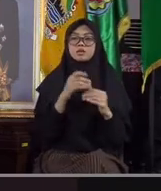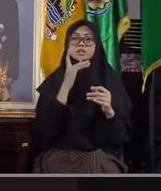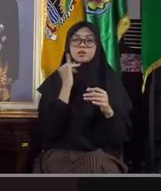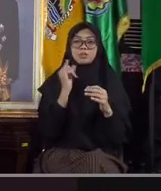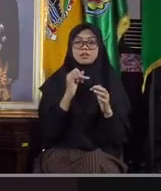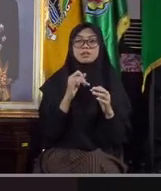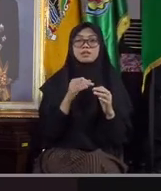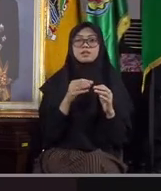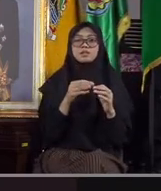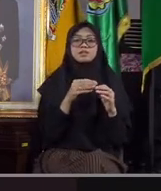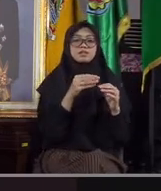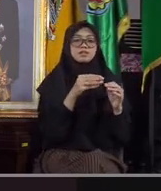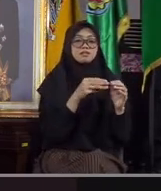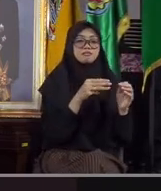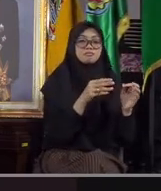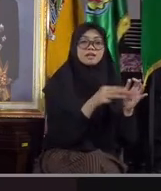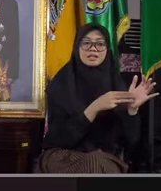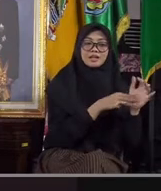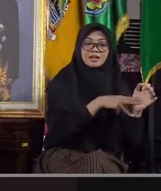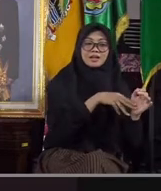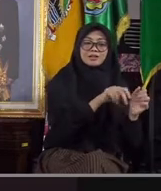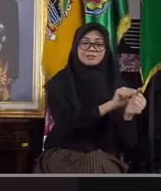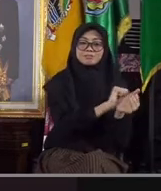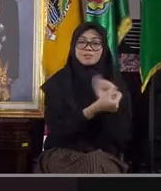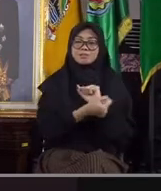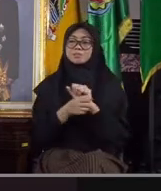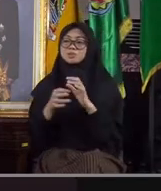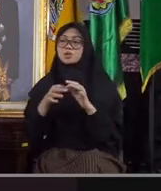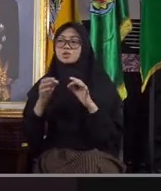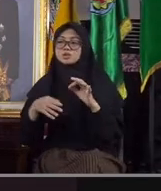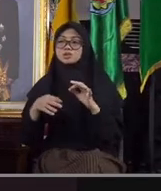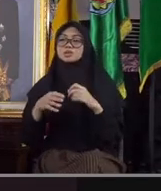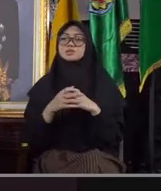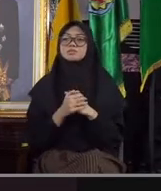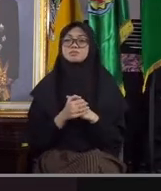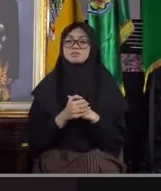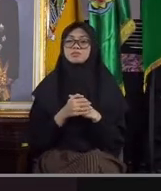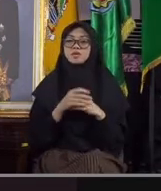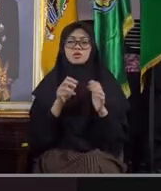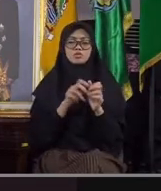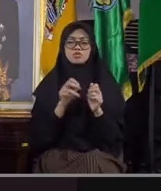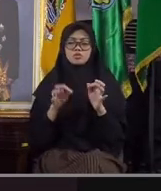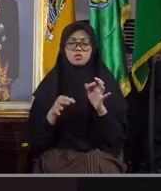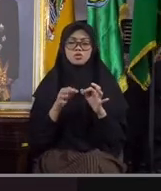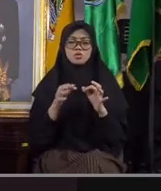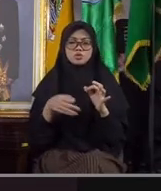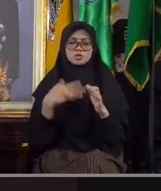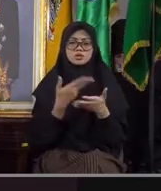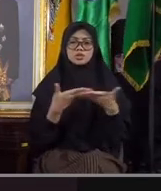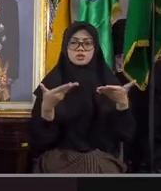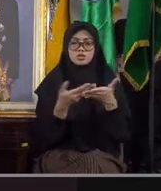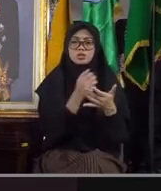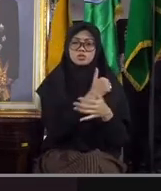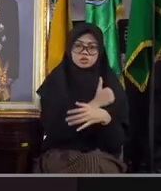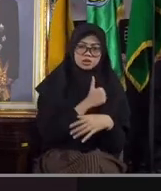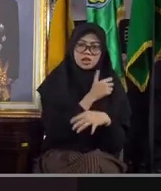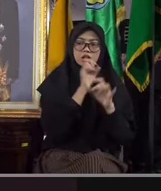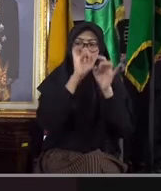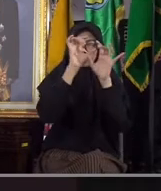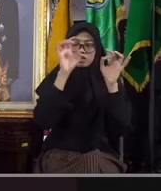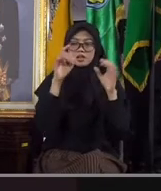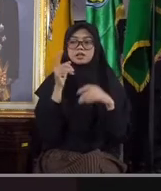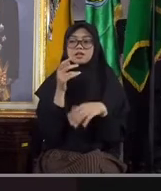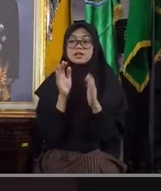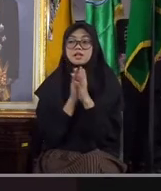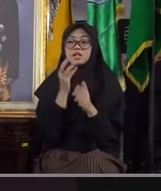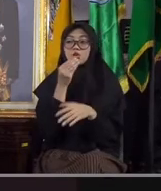masalah terhadap kesulitan-kesulitan banyak hal, dari ekonomi, lingkungan, sosial, dan segala macam. Terus kita tahu bahwa